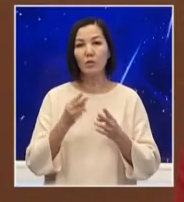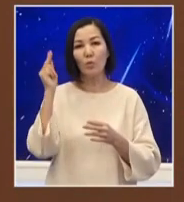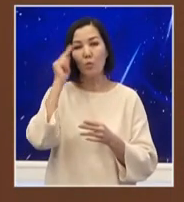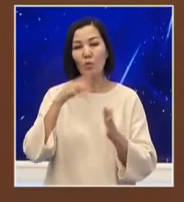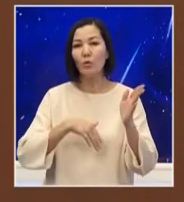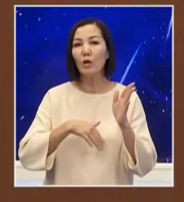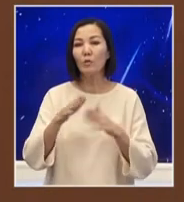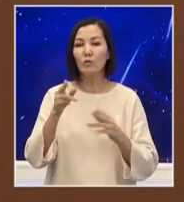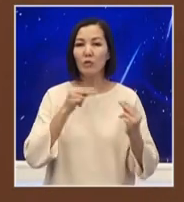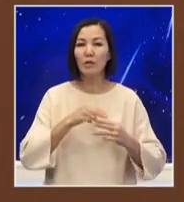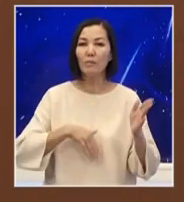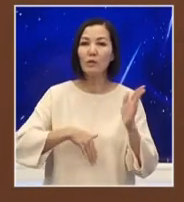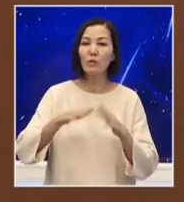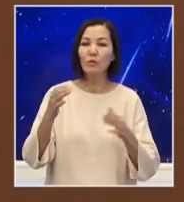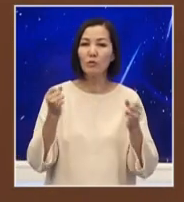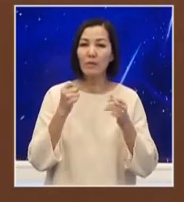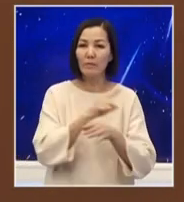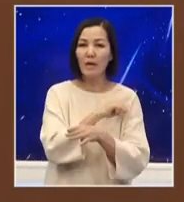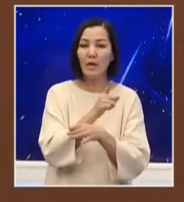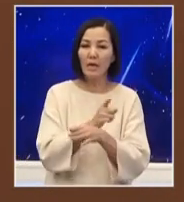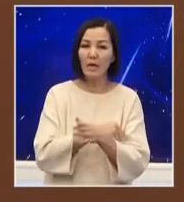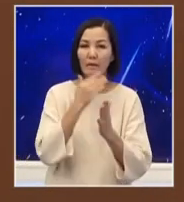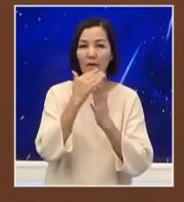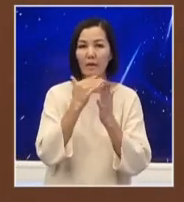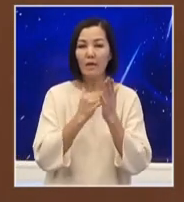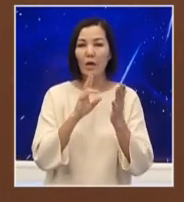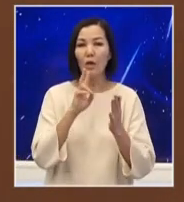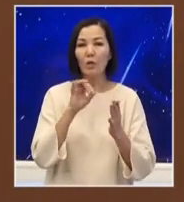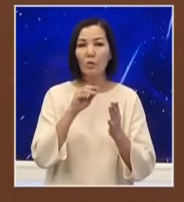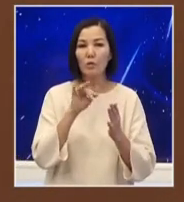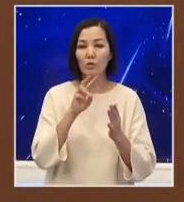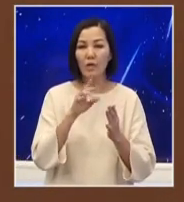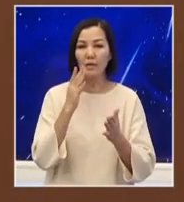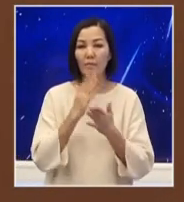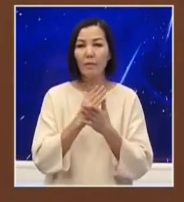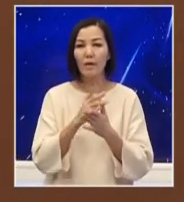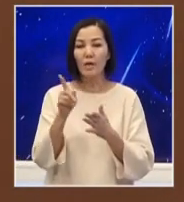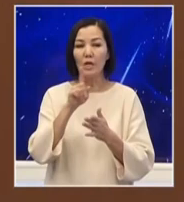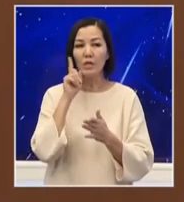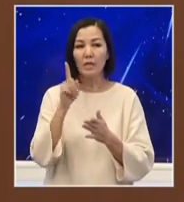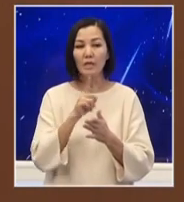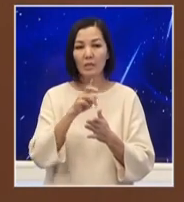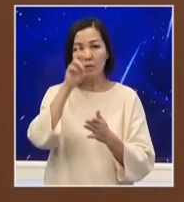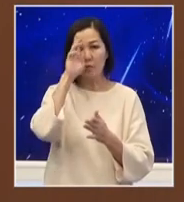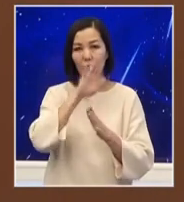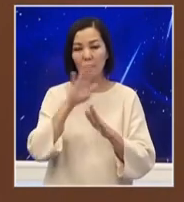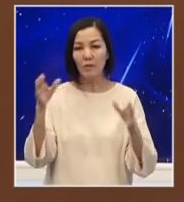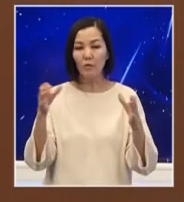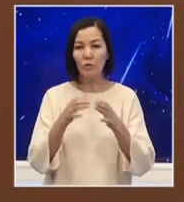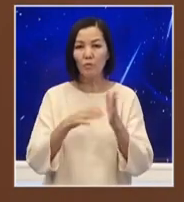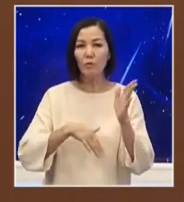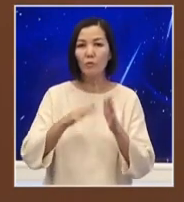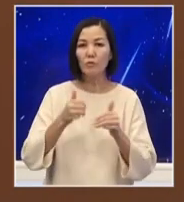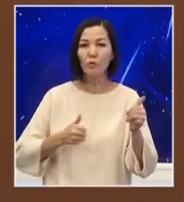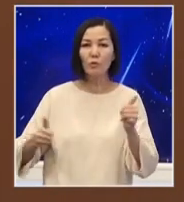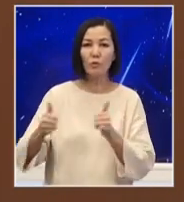өнерде өрелі, спортта сайып қыран көрінгендер қатарында Нұржан Рахмет Қазынов та бар. Ол жастар үкіметтік емес ұйымының үздік